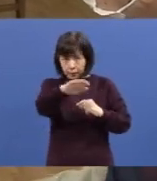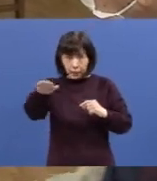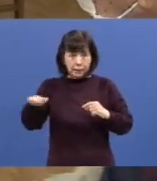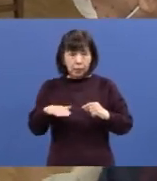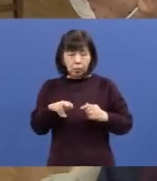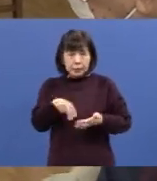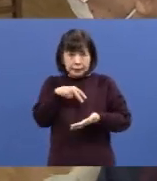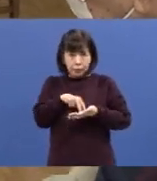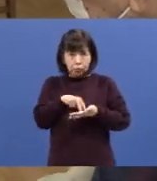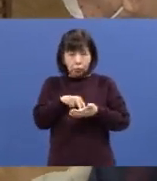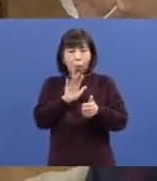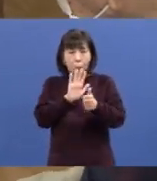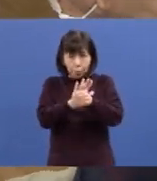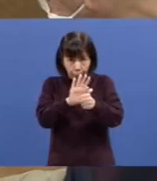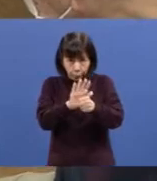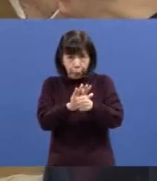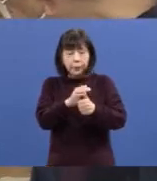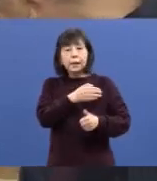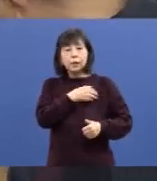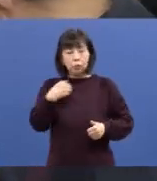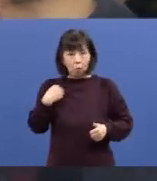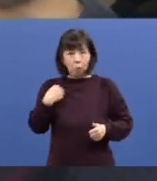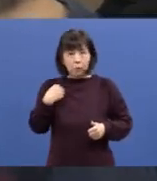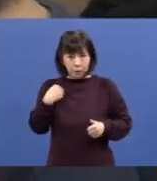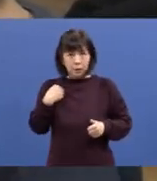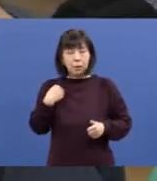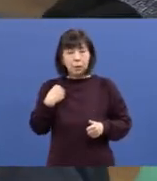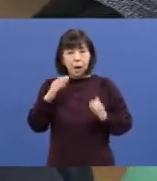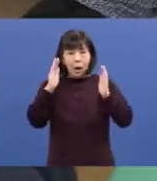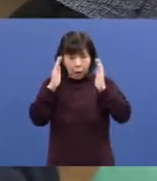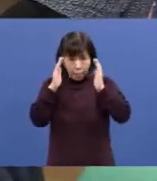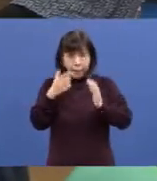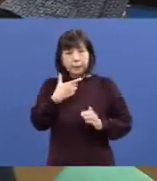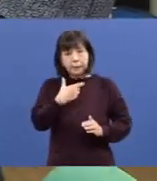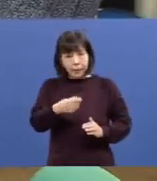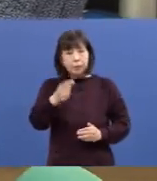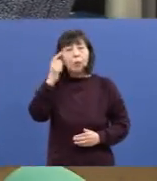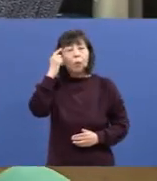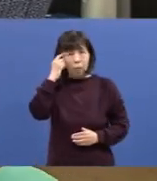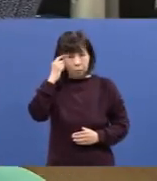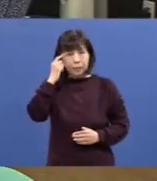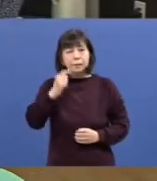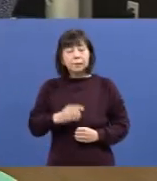の自立を促せるように、サポートしていきたいと思います。